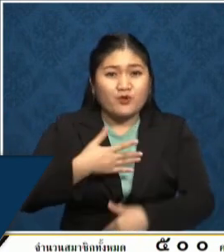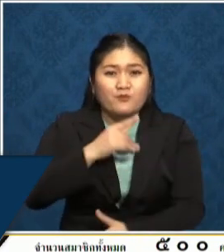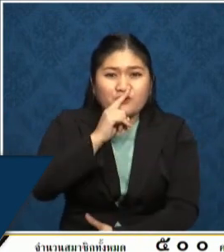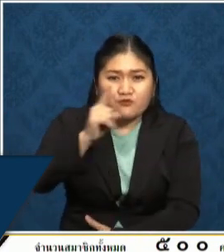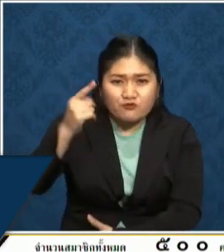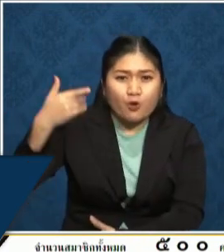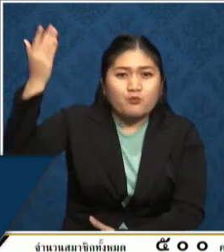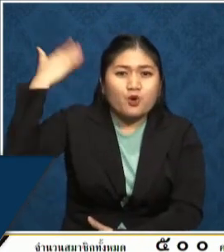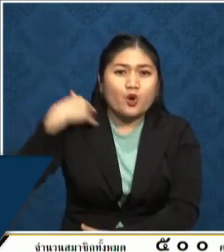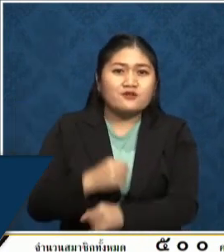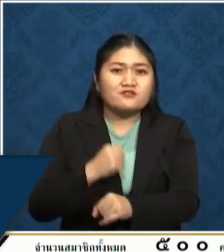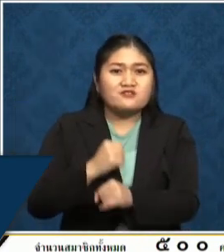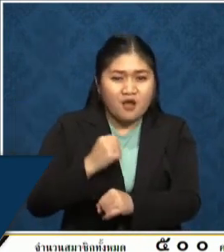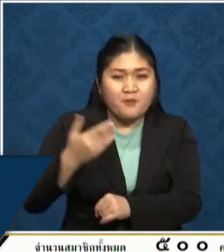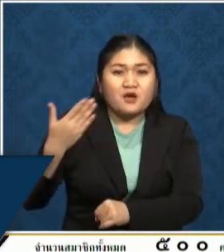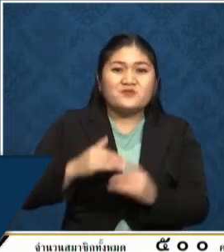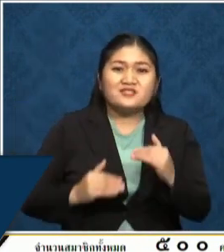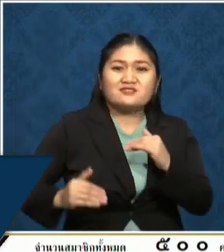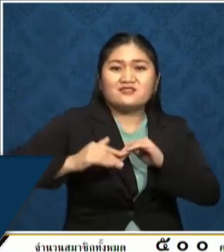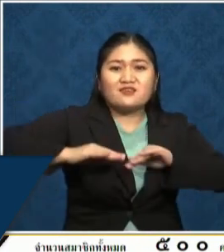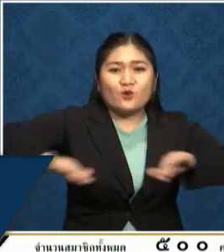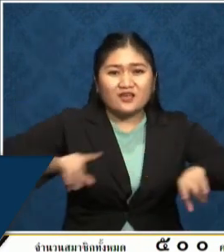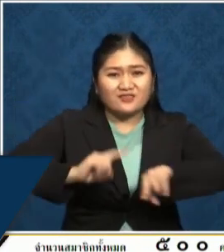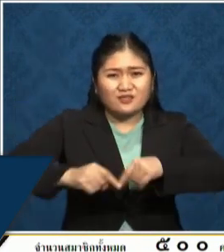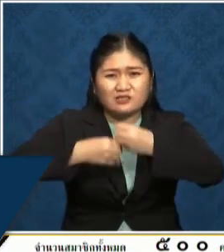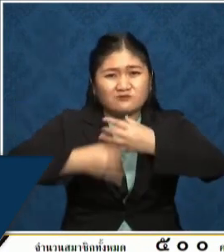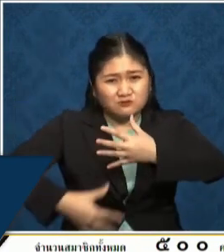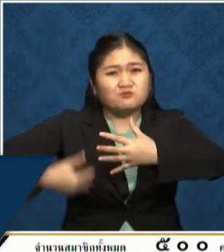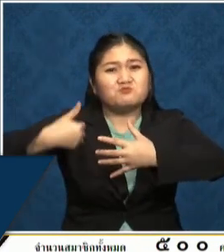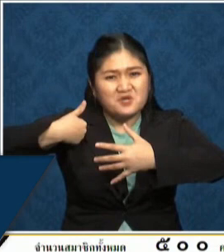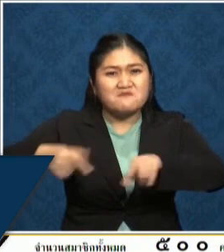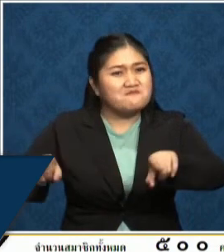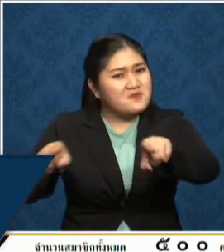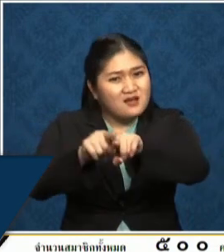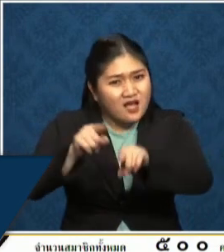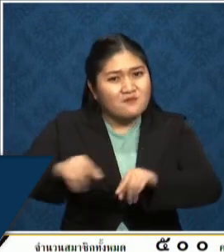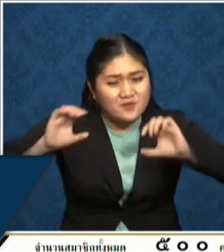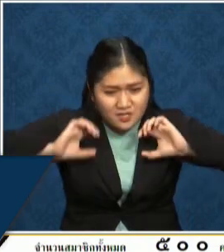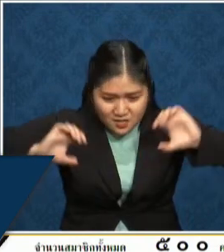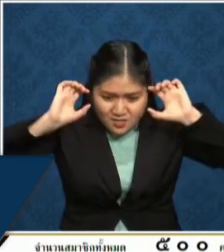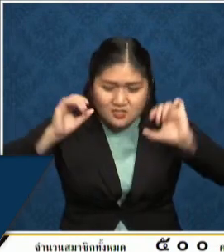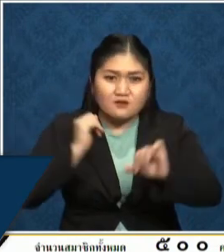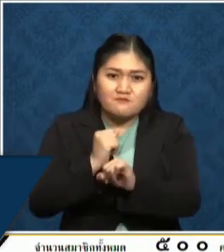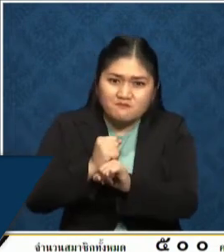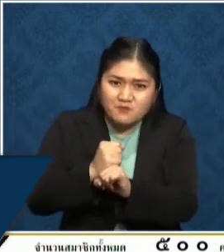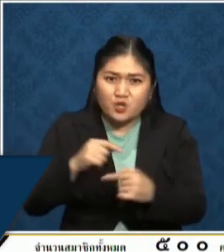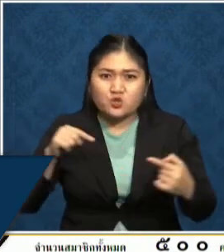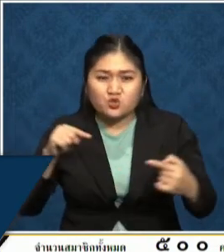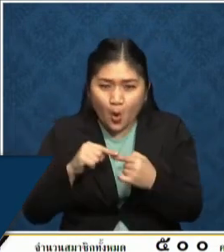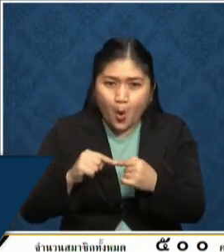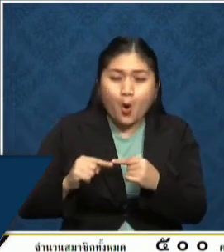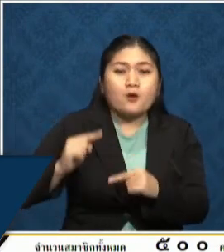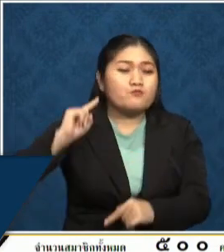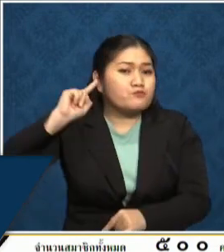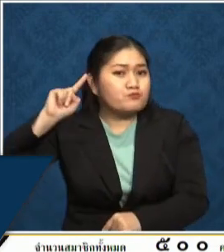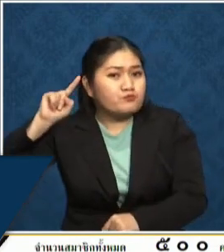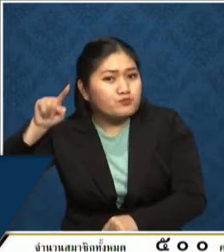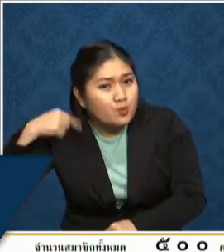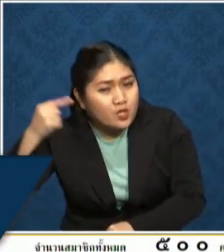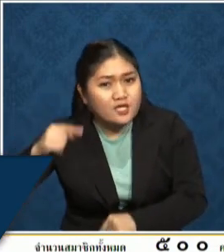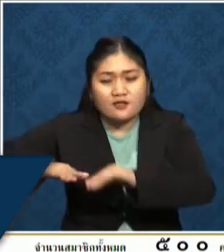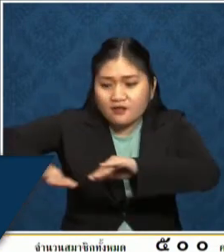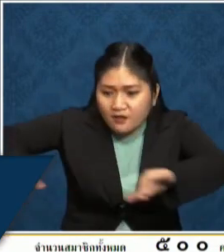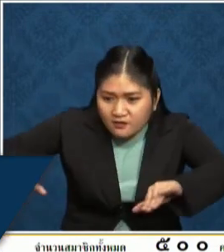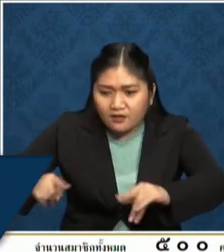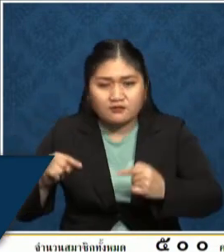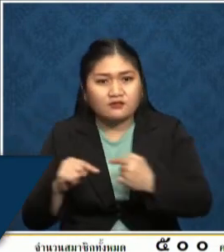เรีนสมยทำงานเป็จรโ เรื่องสิธเด็หลายเรื่องที่มีขาราชการไประเมิดทางเพศต่อเด็กผู้ห